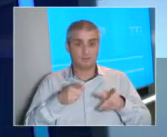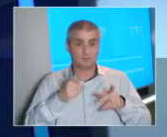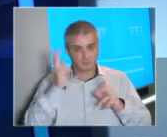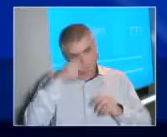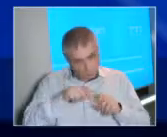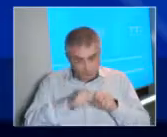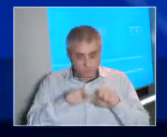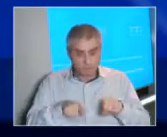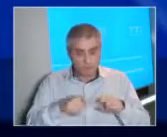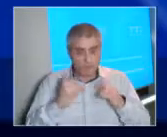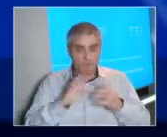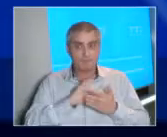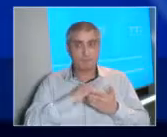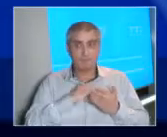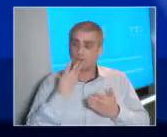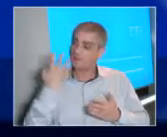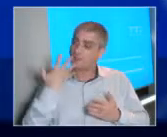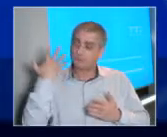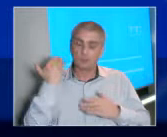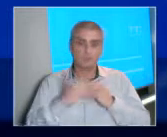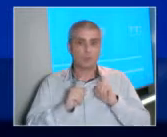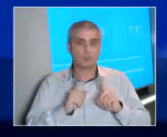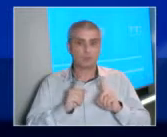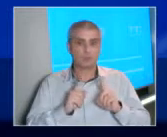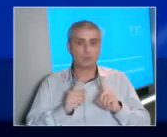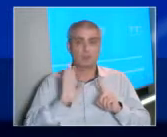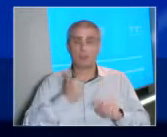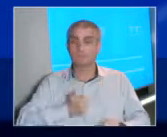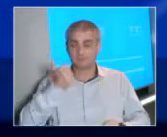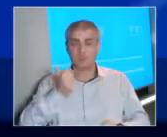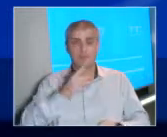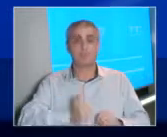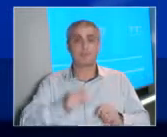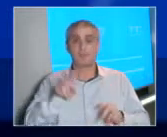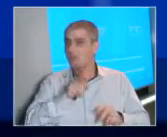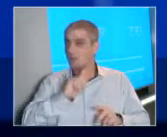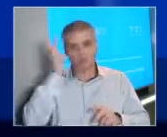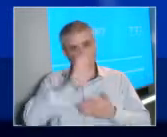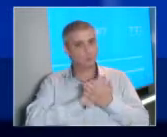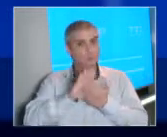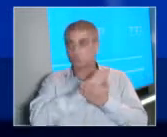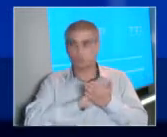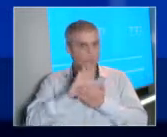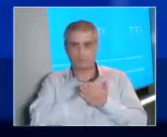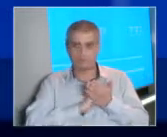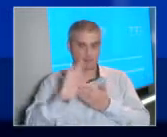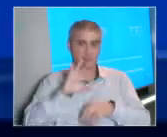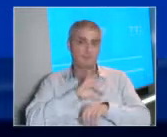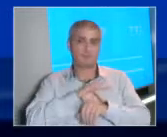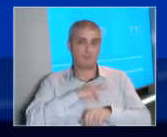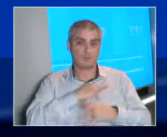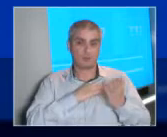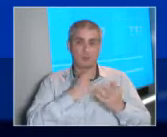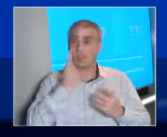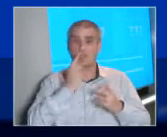להבין את המשבר שקרה במערכת הבריאות ב4-5 שנים האחרונות, גם השר וגם המנכ״ל, לא מבינים שום דבר במערכת הבריאות. עכשיו